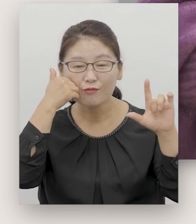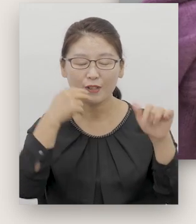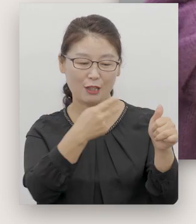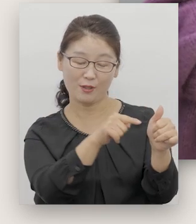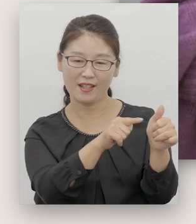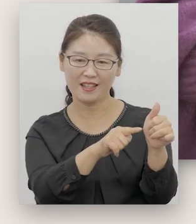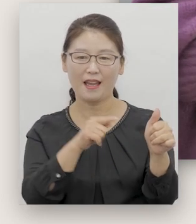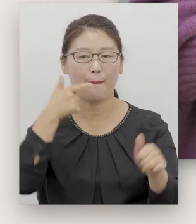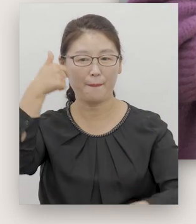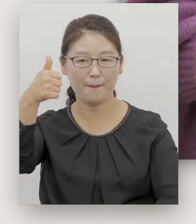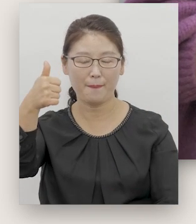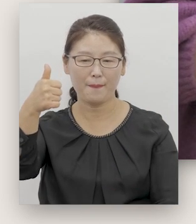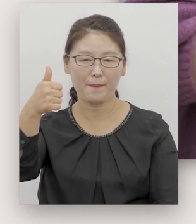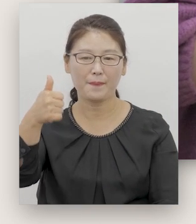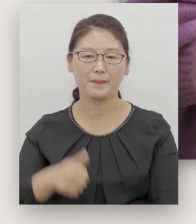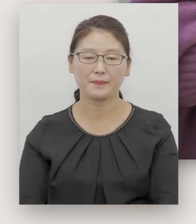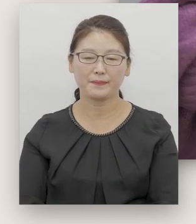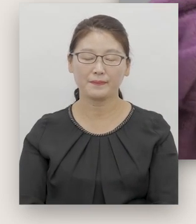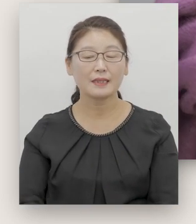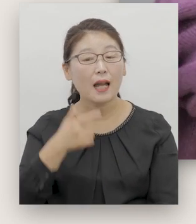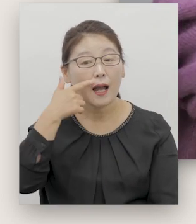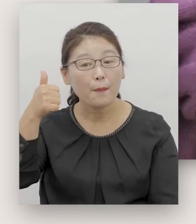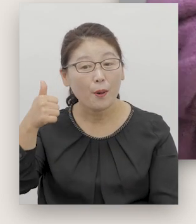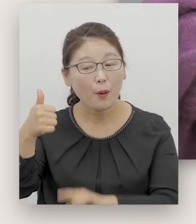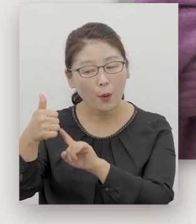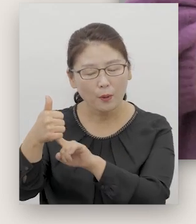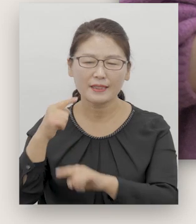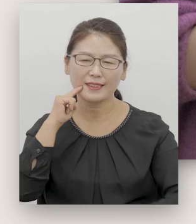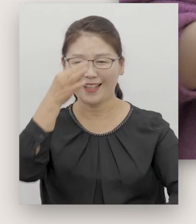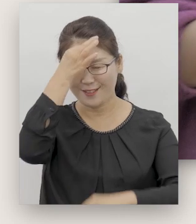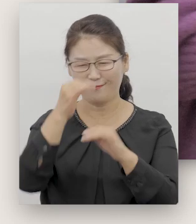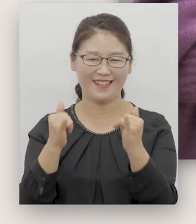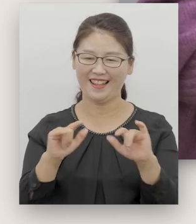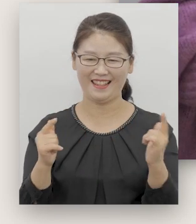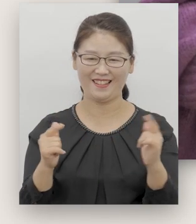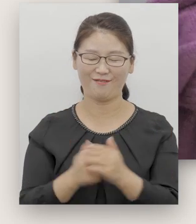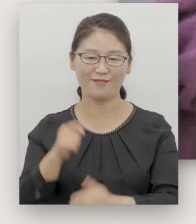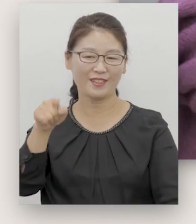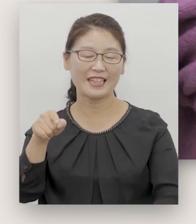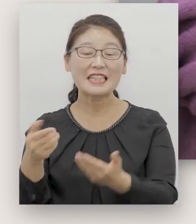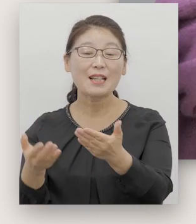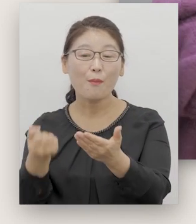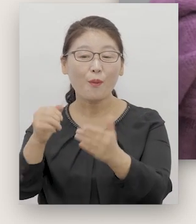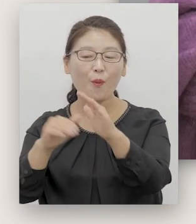아버지는 사실 예술가는 아니었어요. 공증인이었고, 하지만 듀샹의 할아버지는 예술가였습니다.